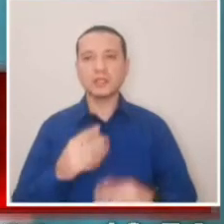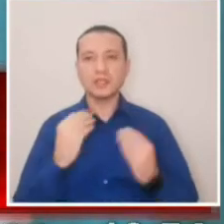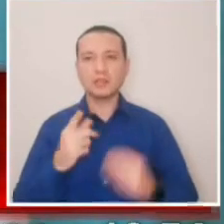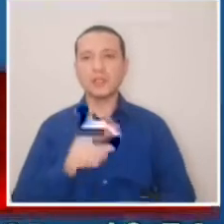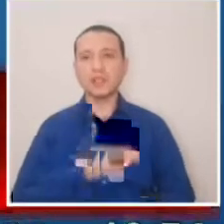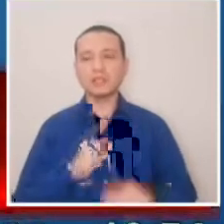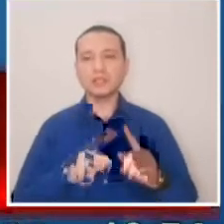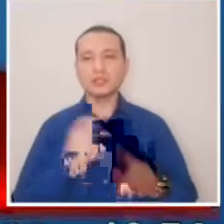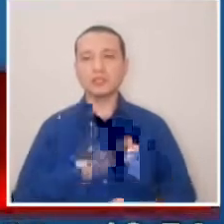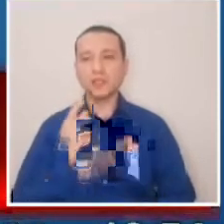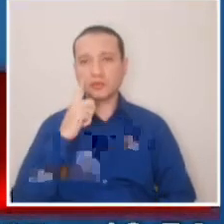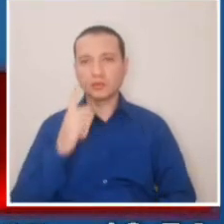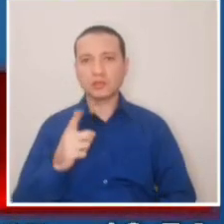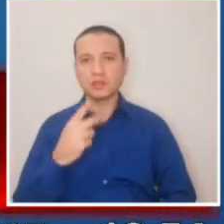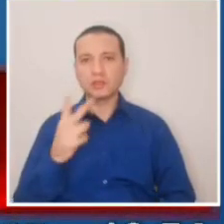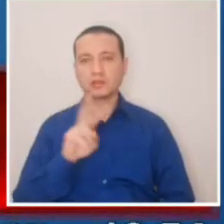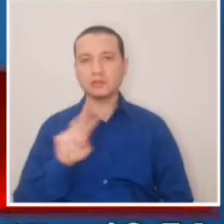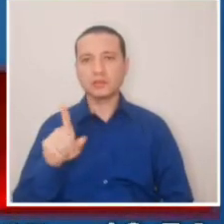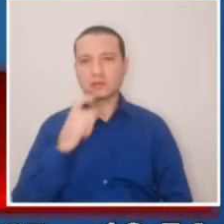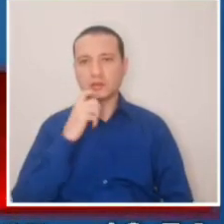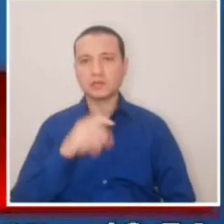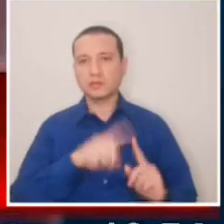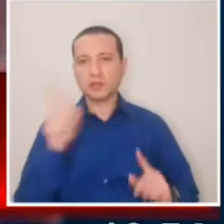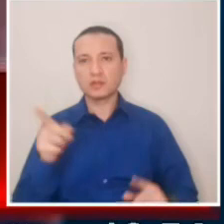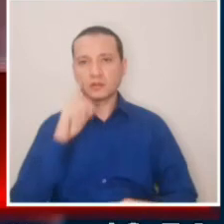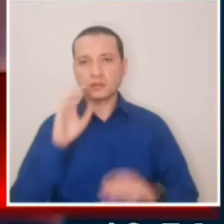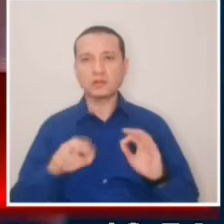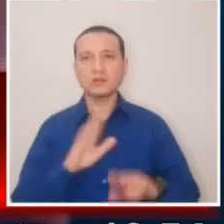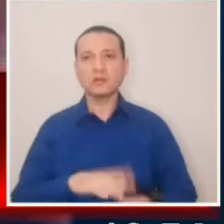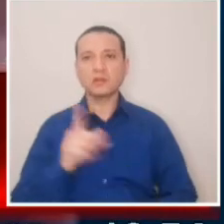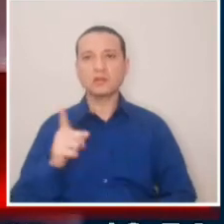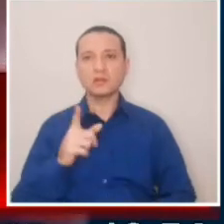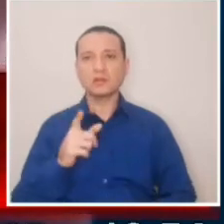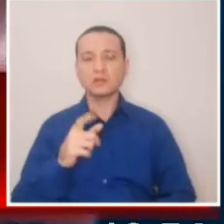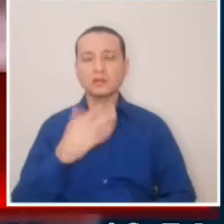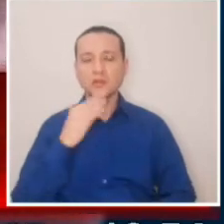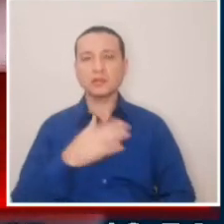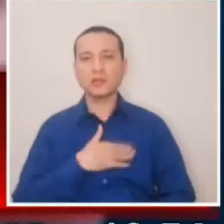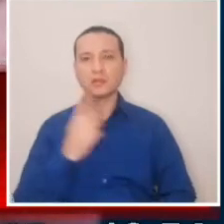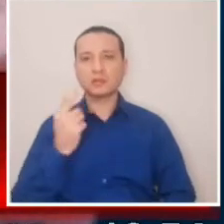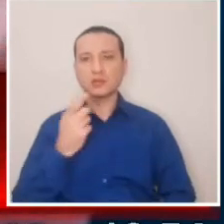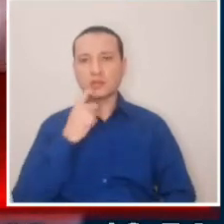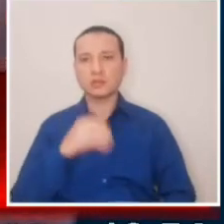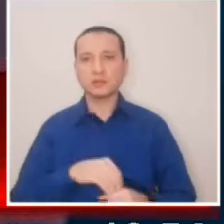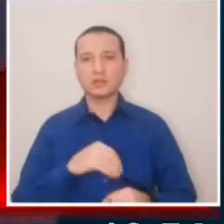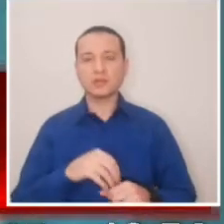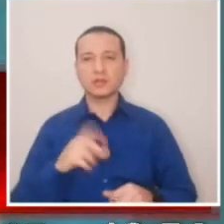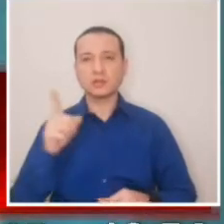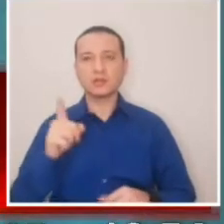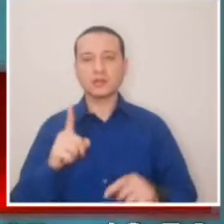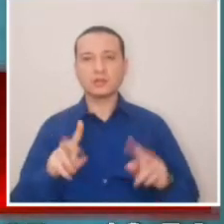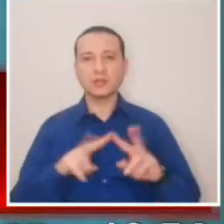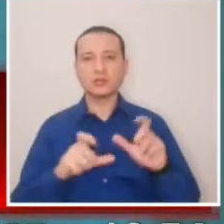tümörüyle karşılaştık 2021 yılından bu yana tetkik yaptırmayan gezerin kalbinde bir buçuk sene içinde mikrossoma oluşmuştu